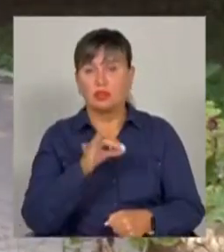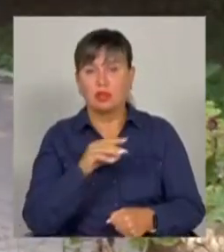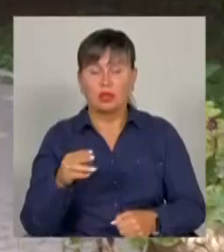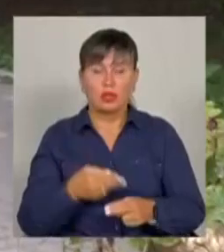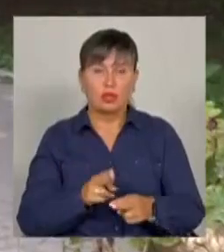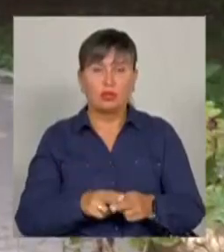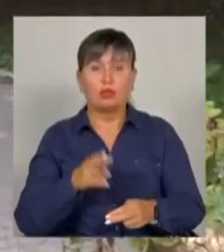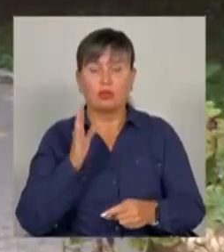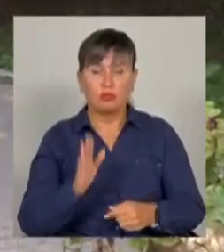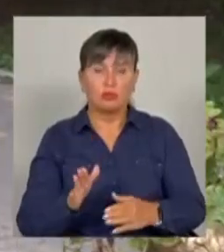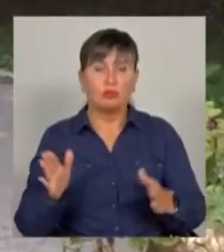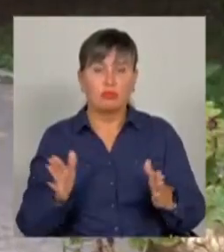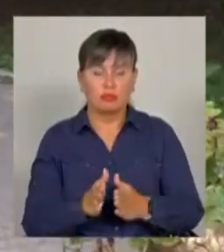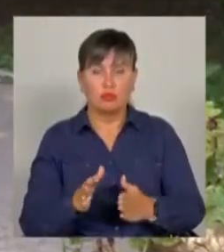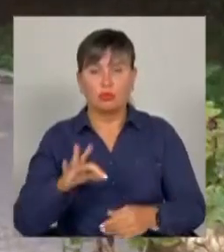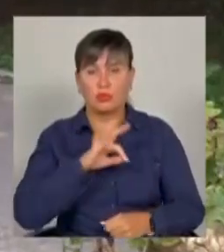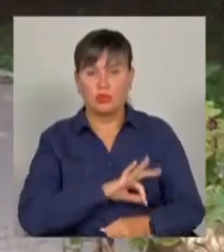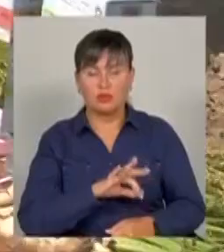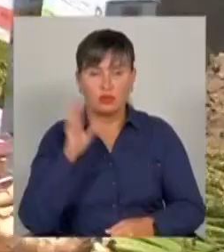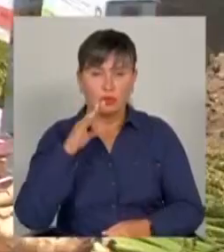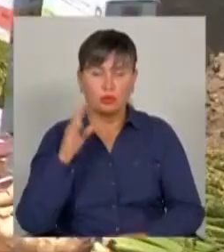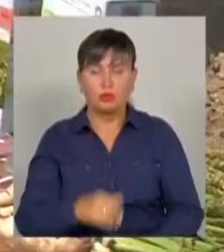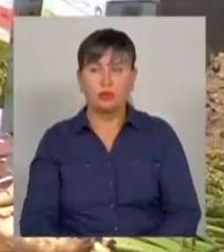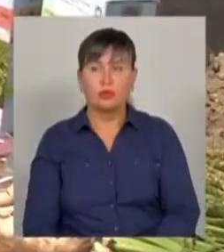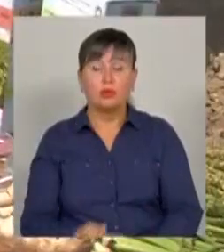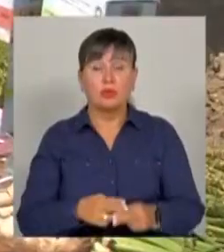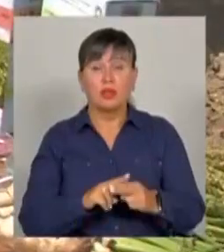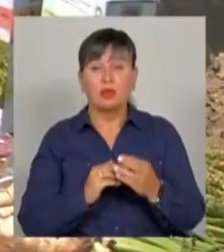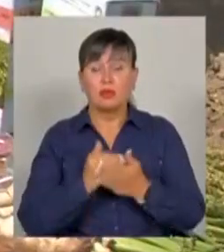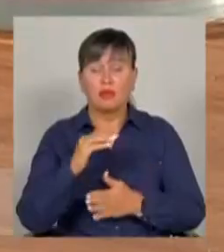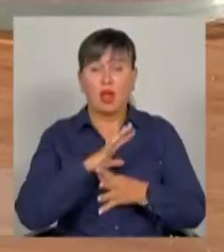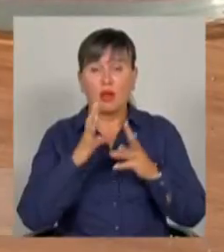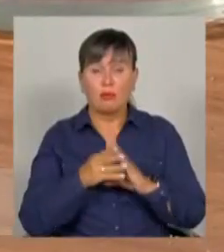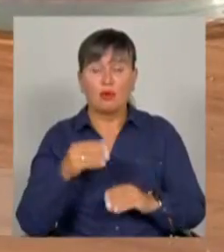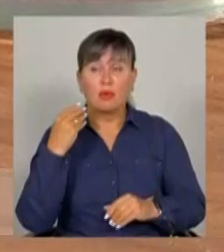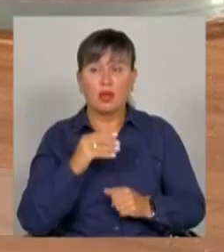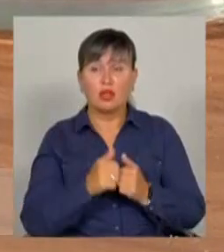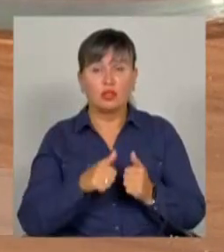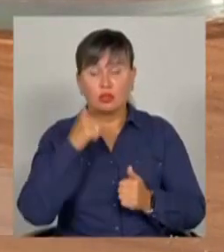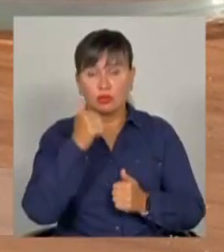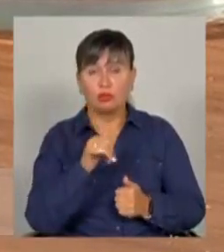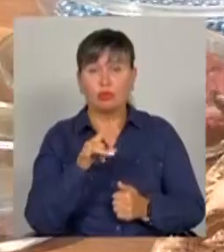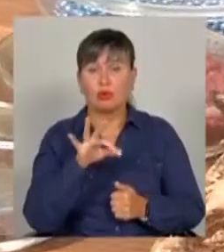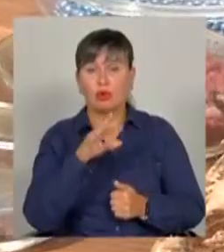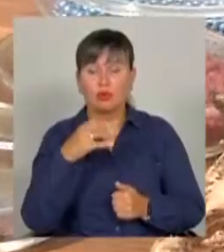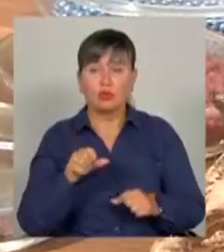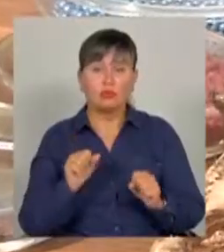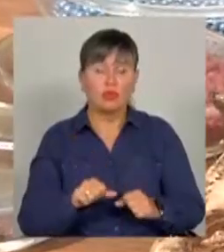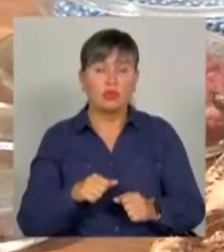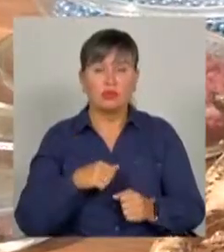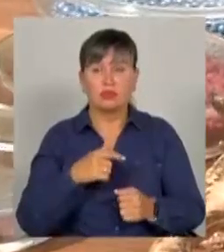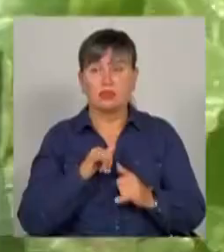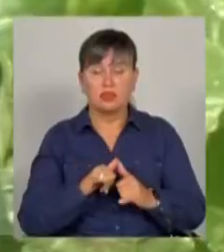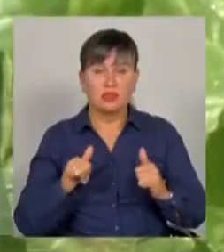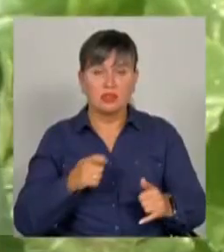которые будут меньше будут употреблять воду. При этом повысить объем и качество ежегодного урожая способно лишь разведение